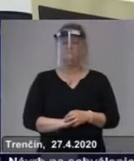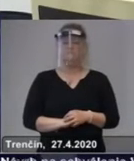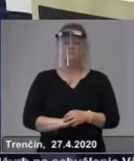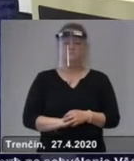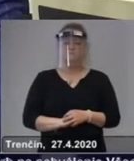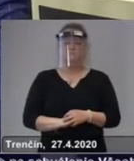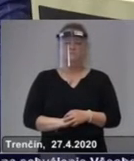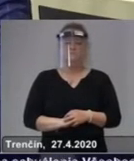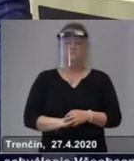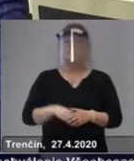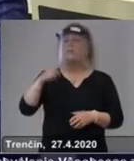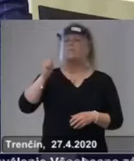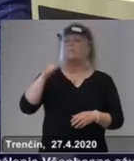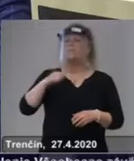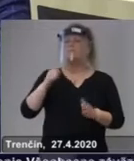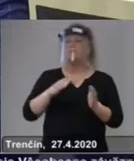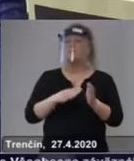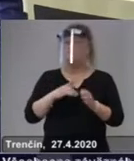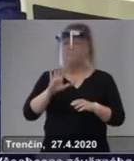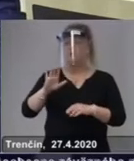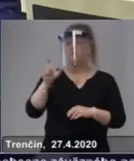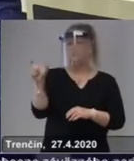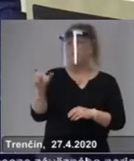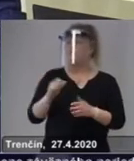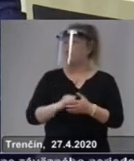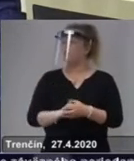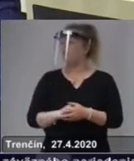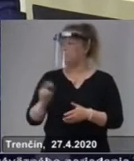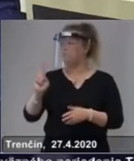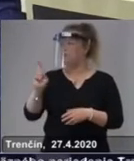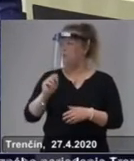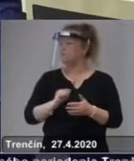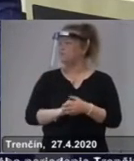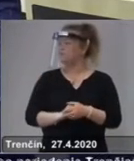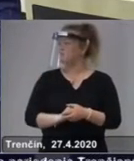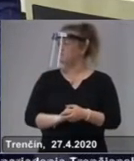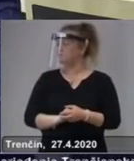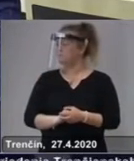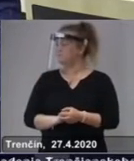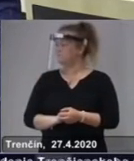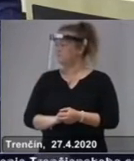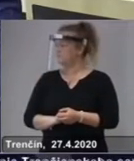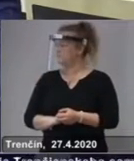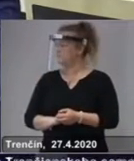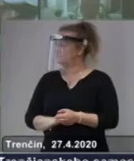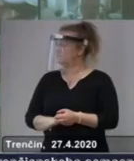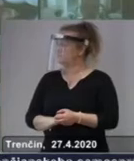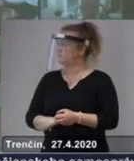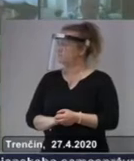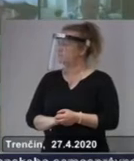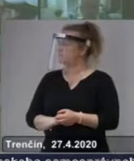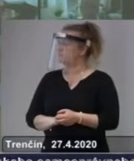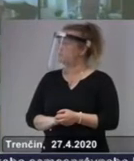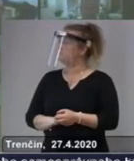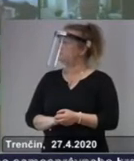Troška sme mali obaviť na začiatku, keďže to bude formou videokonferencie, že koľko poslancov sa tejto videokonferencie zúčastní. Zo